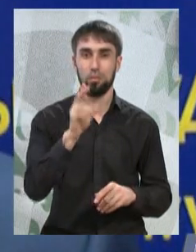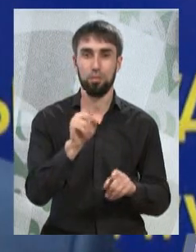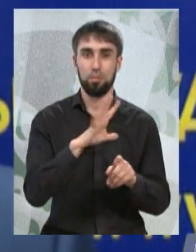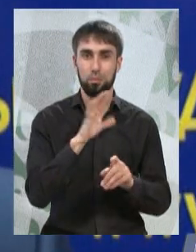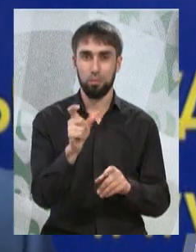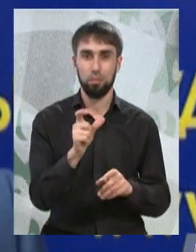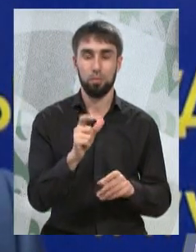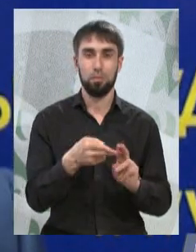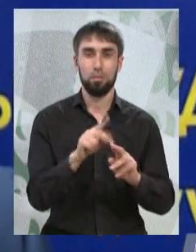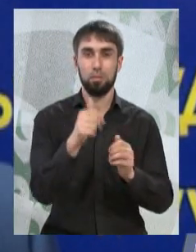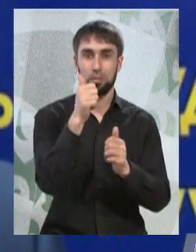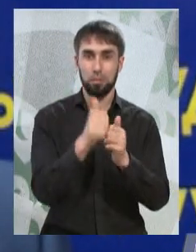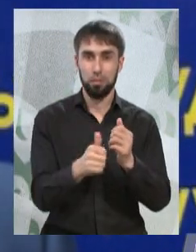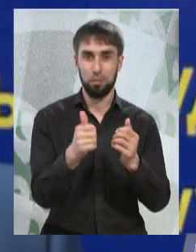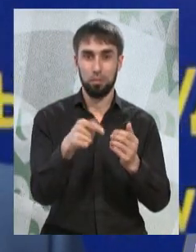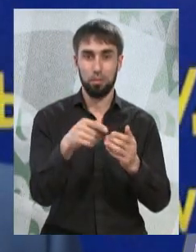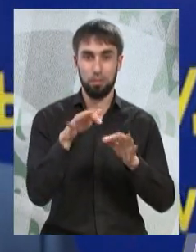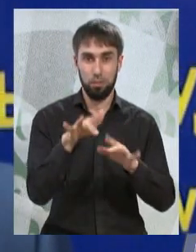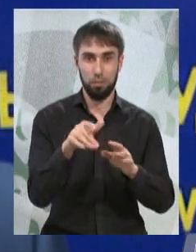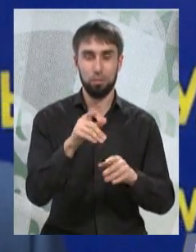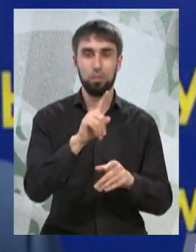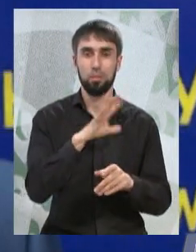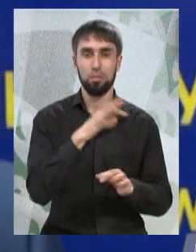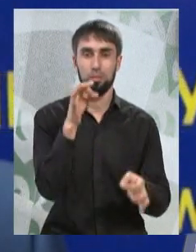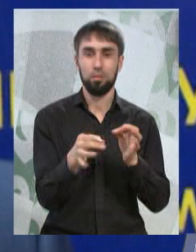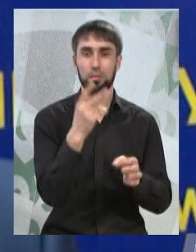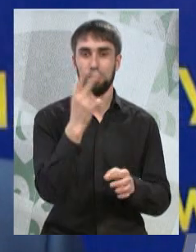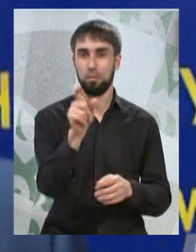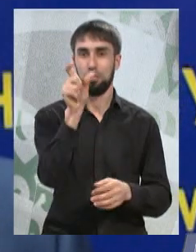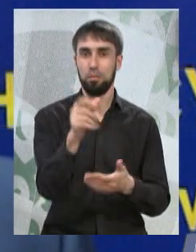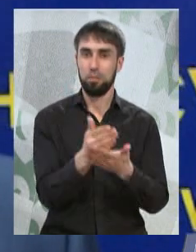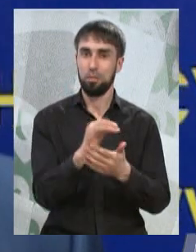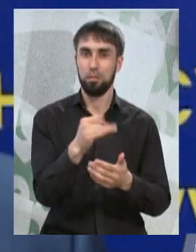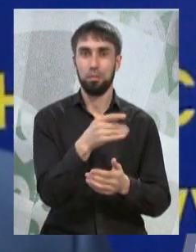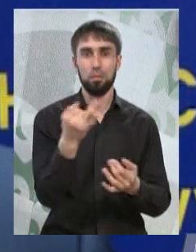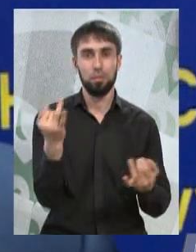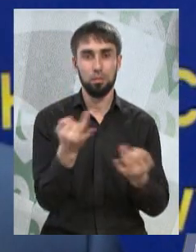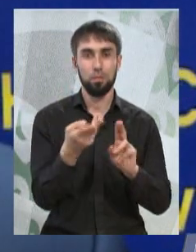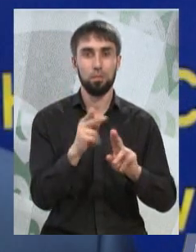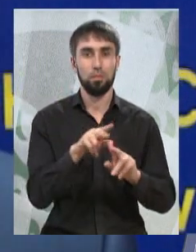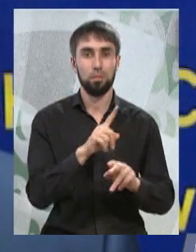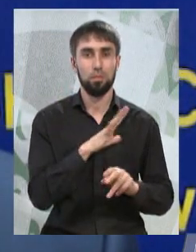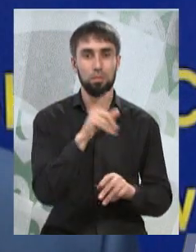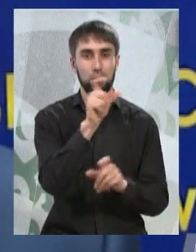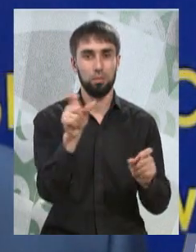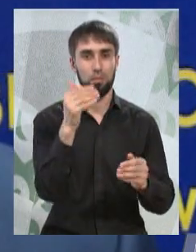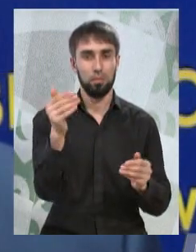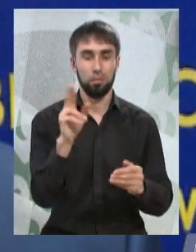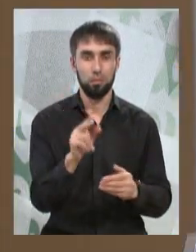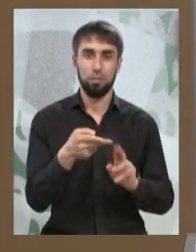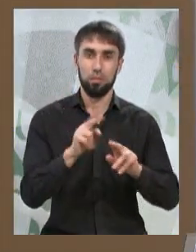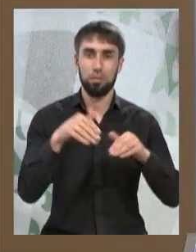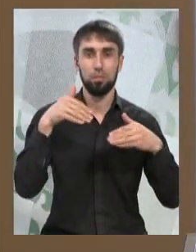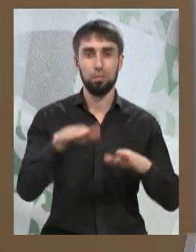каждым делом судья видел человека, чтобы за каждым делом видел интересы конкретно людей и с учетом этого выносил